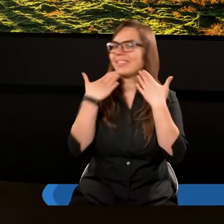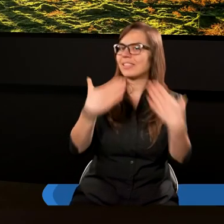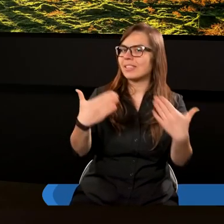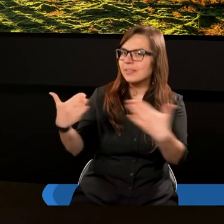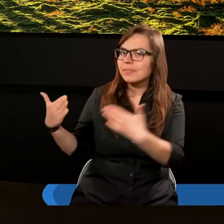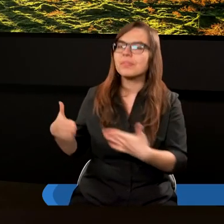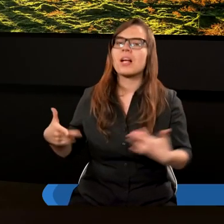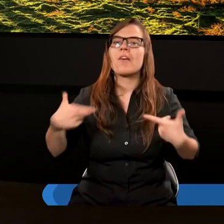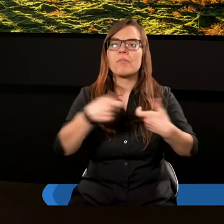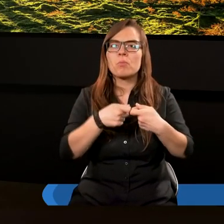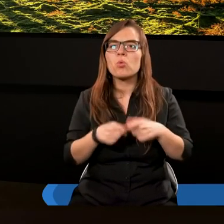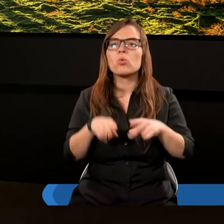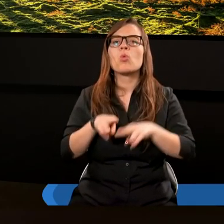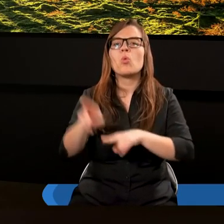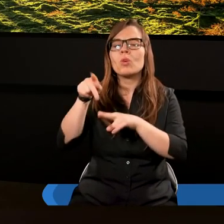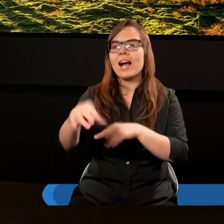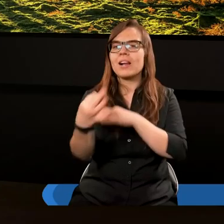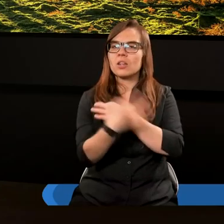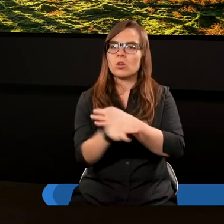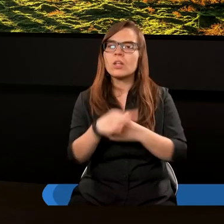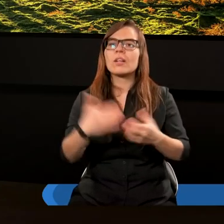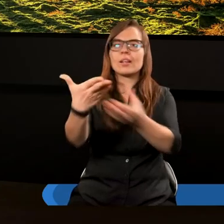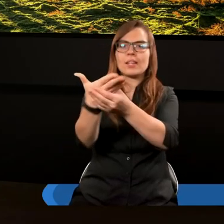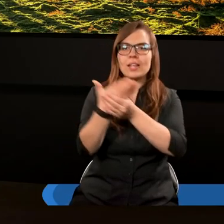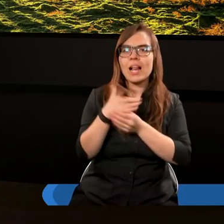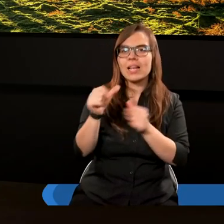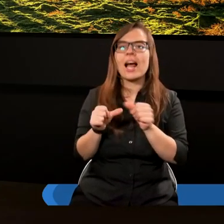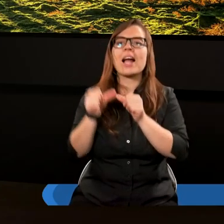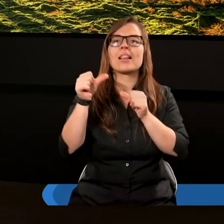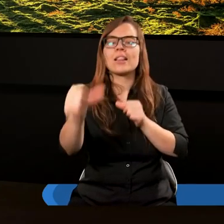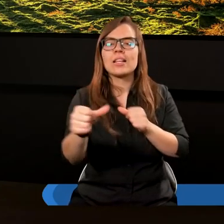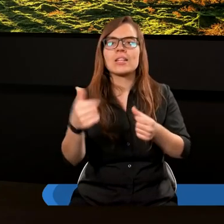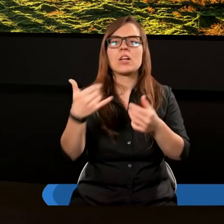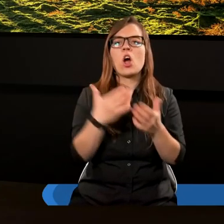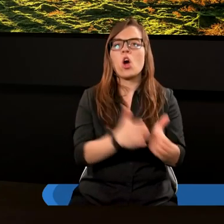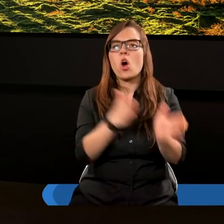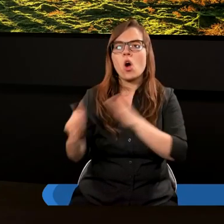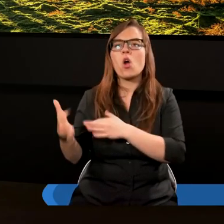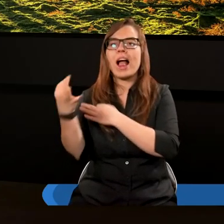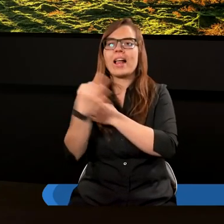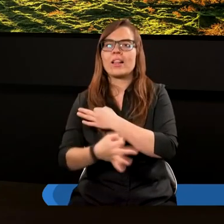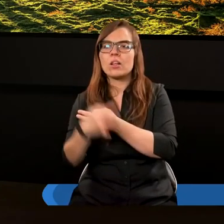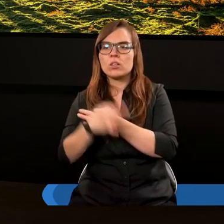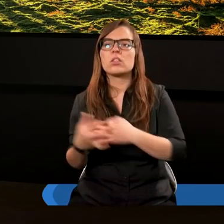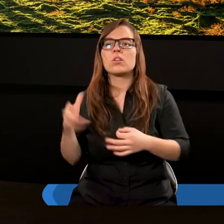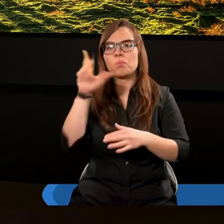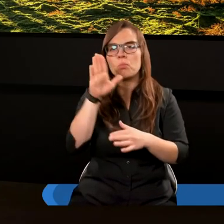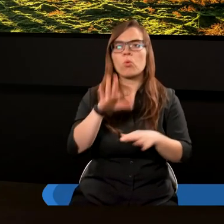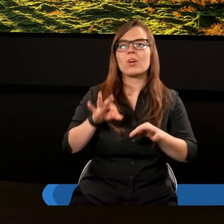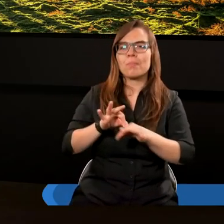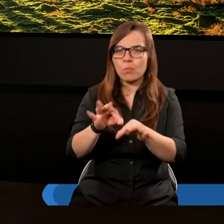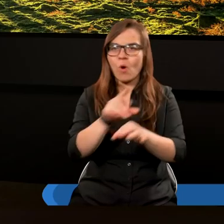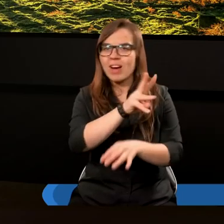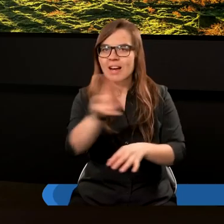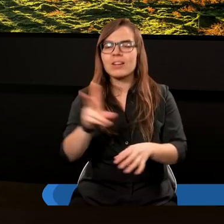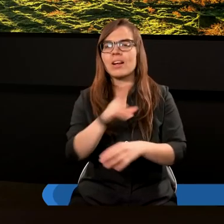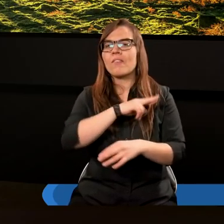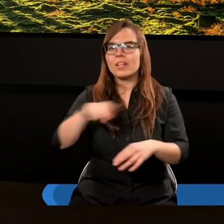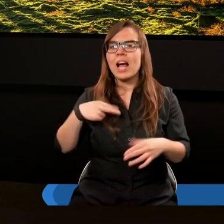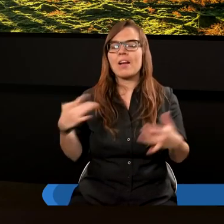Wam za wspólny udział w tym studium i zapraszamy za tydzień na kolejne studium. Niech Bóg nas prowadzi w naszym